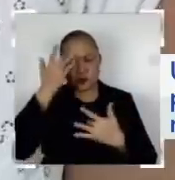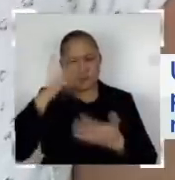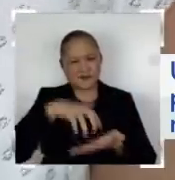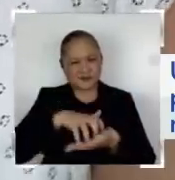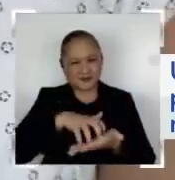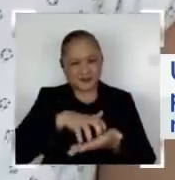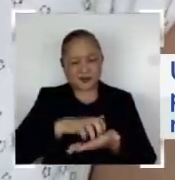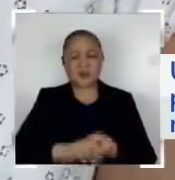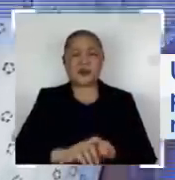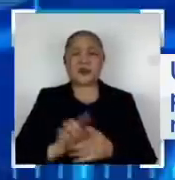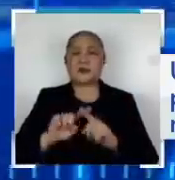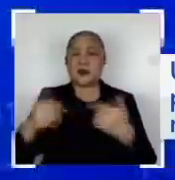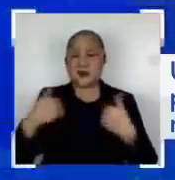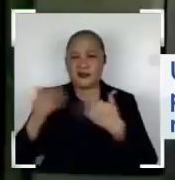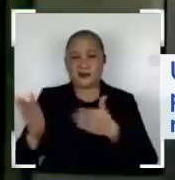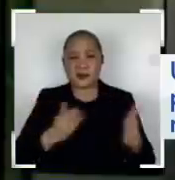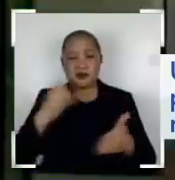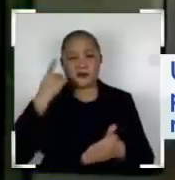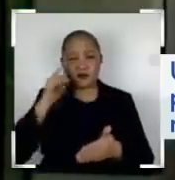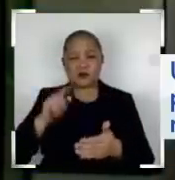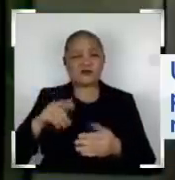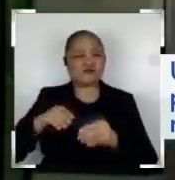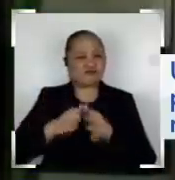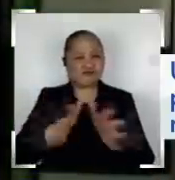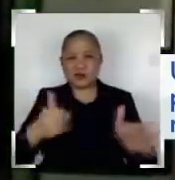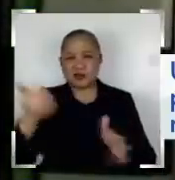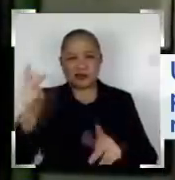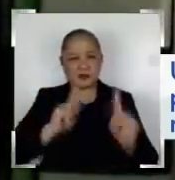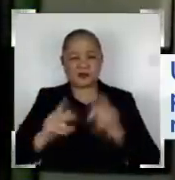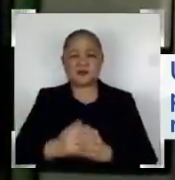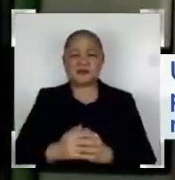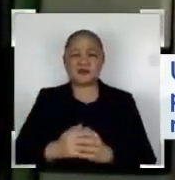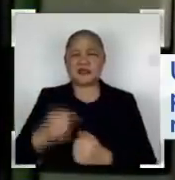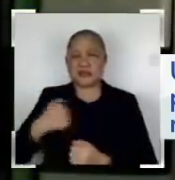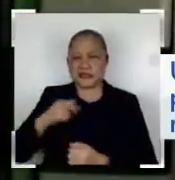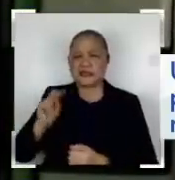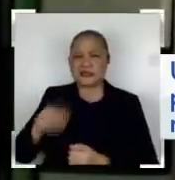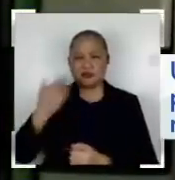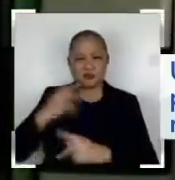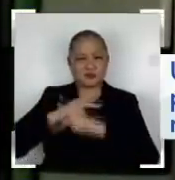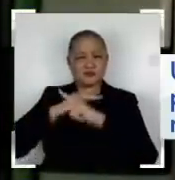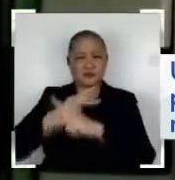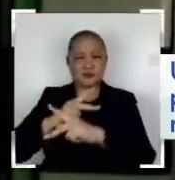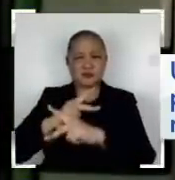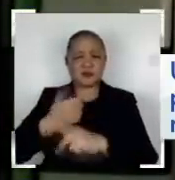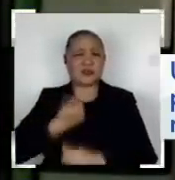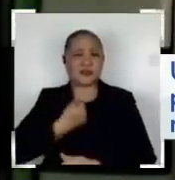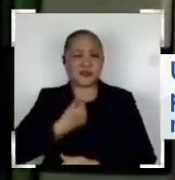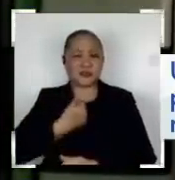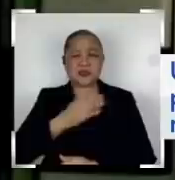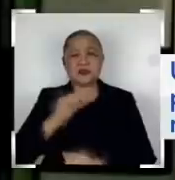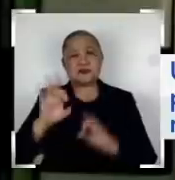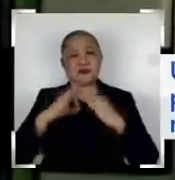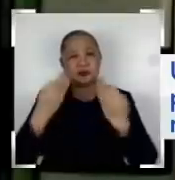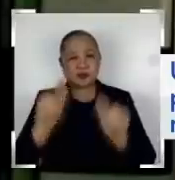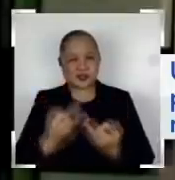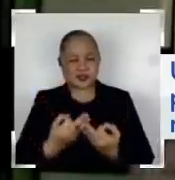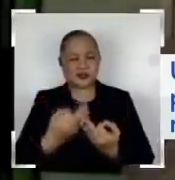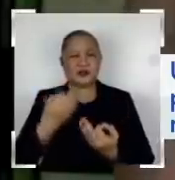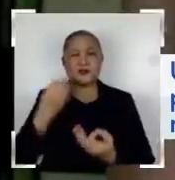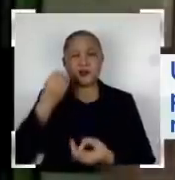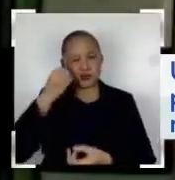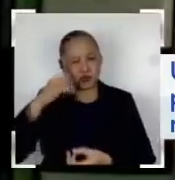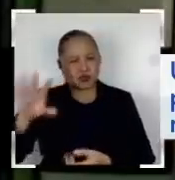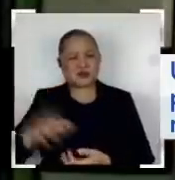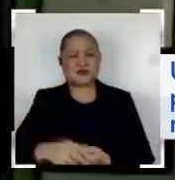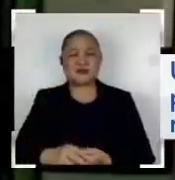rin daw para sa rest of the population. Kailangan ko na rin po yun, protection din sa sarili at sa pamilya, sa uwian. At wala yung trabaho